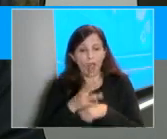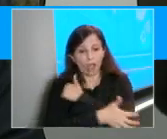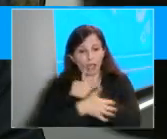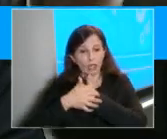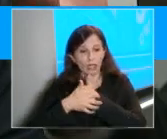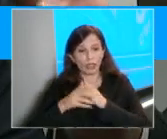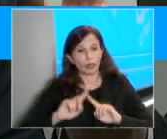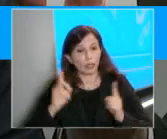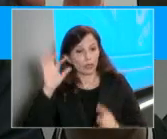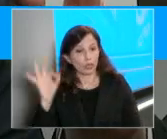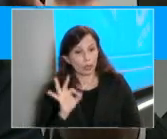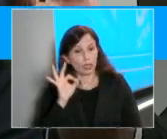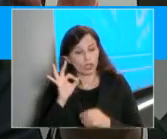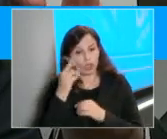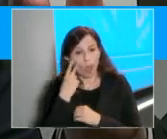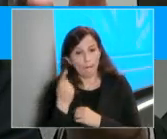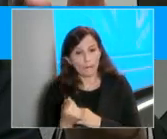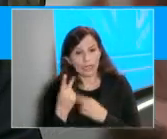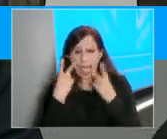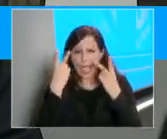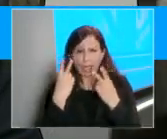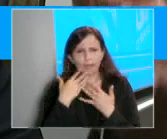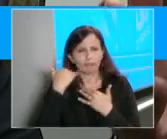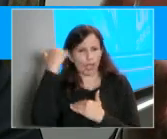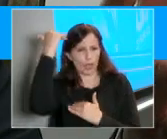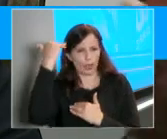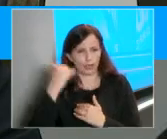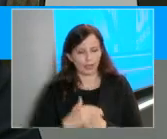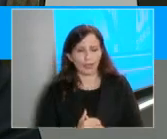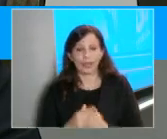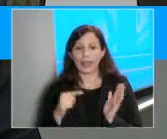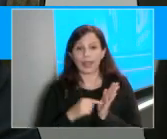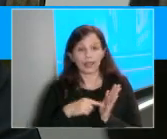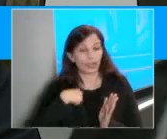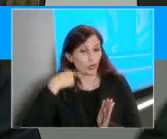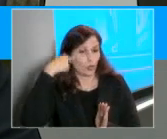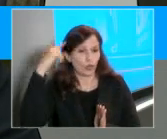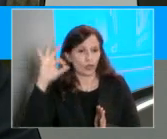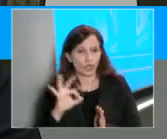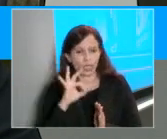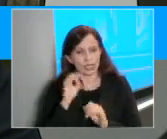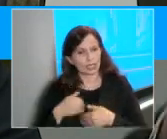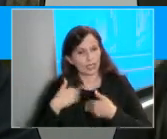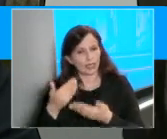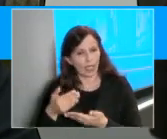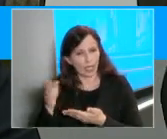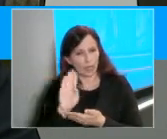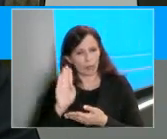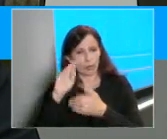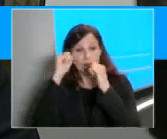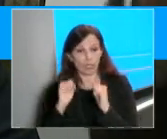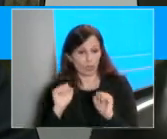החלשות, בשונה משאס שרואה בזה כערך עליון. לכן אני חושב שהש"ס חזקה, קודם כל תיתן לנתניהו יציבות